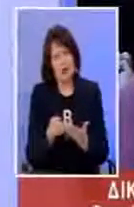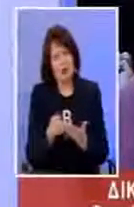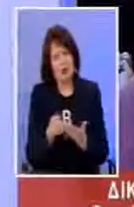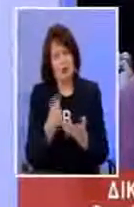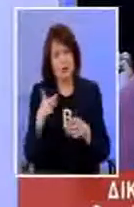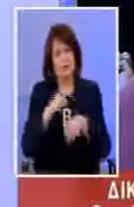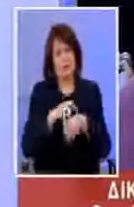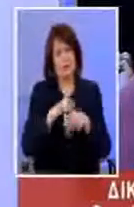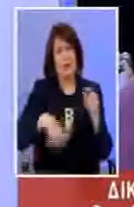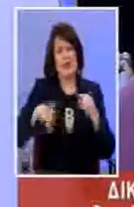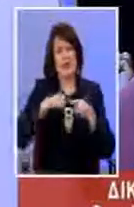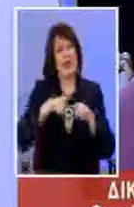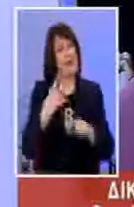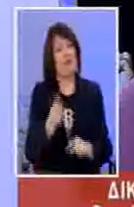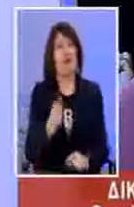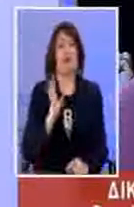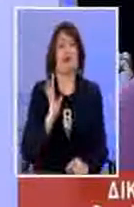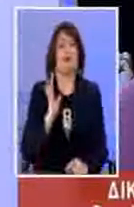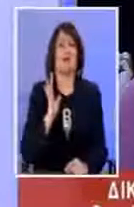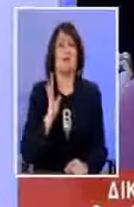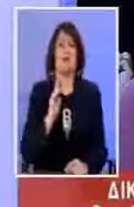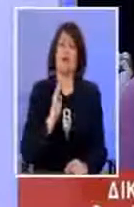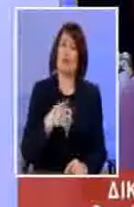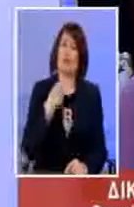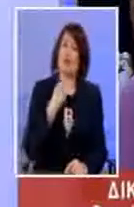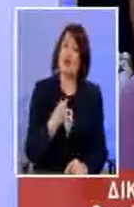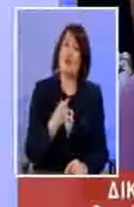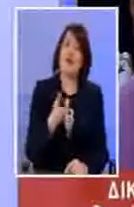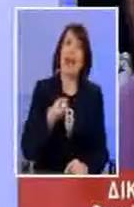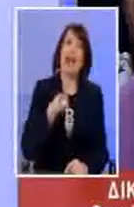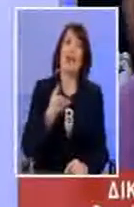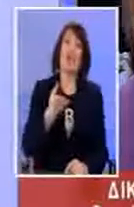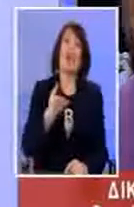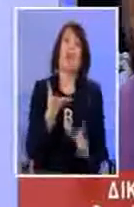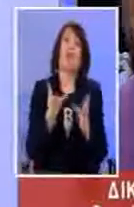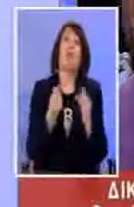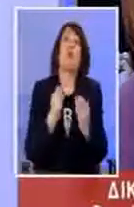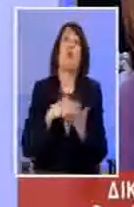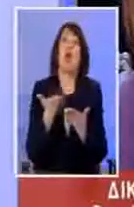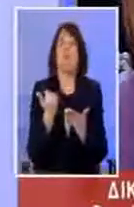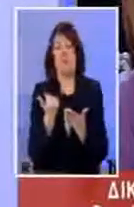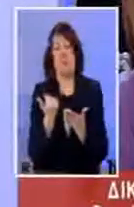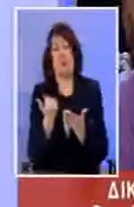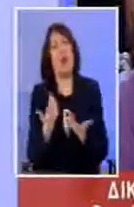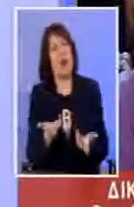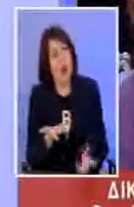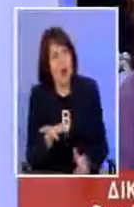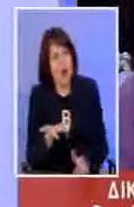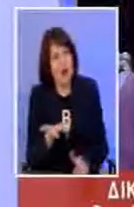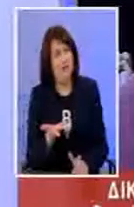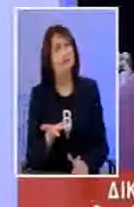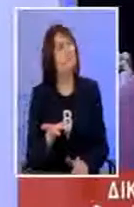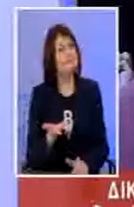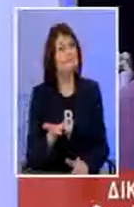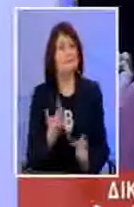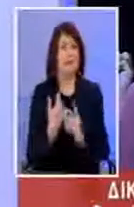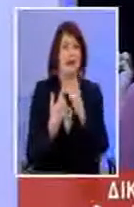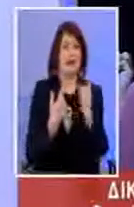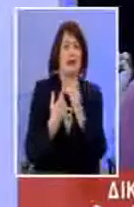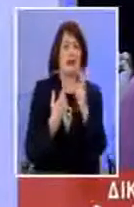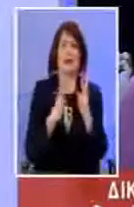τη στιγμή η Ελλάδα. Είμαστε σε ένα σημείο να πούμε ότι μπορεί αριθμητικά να μην είμαστε πολλοί, αλλά δεν είναι ένας,